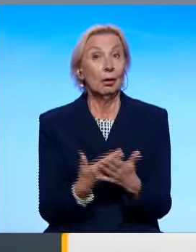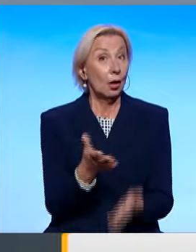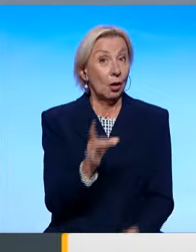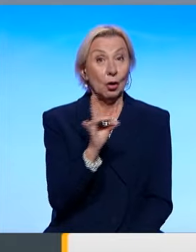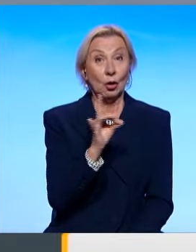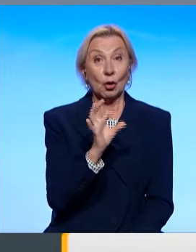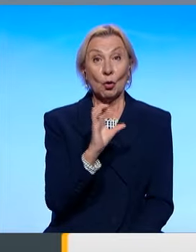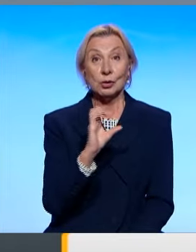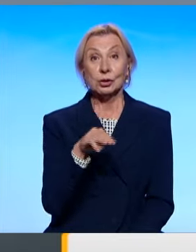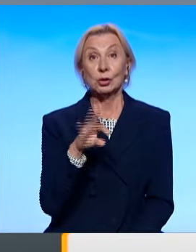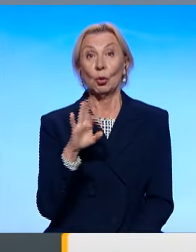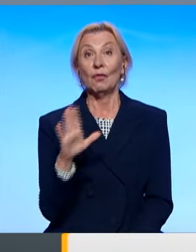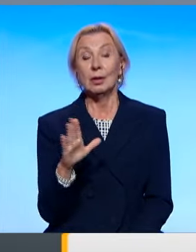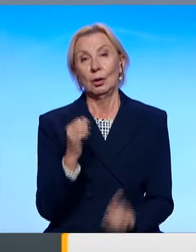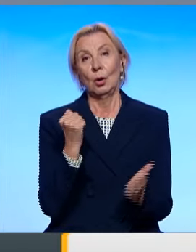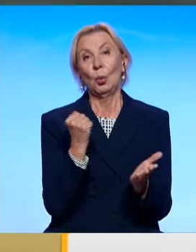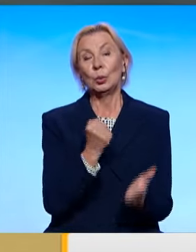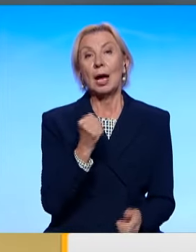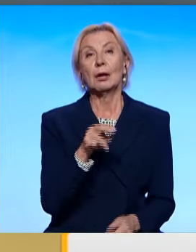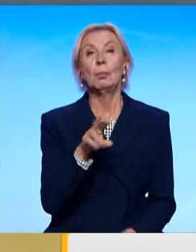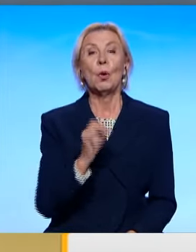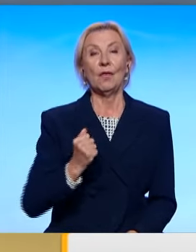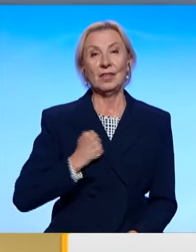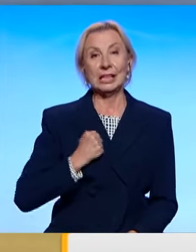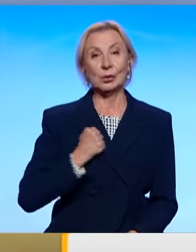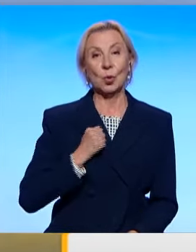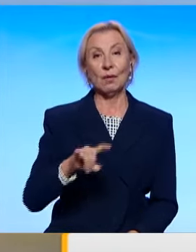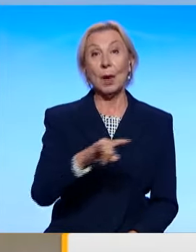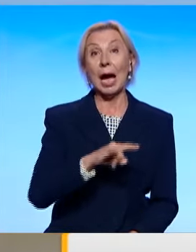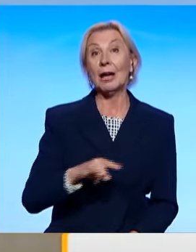Ростов. Попередньо удар по військовому аеродрому.